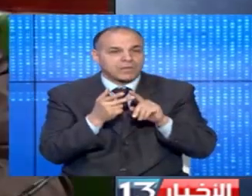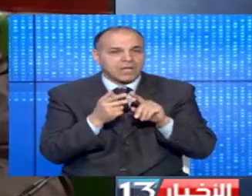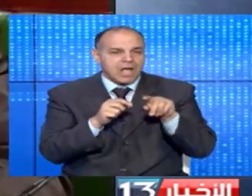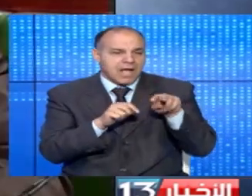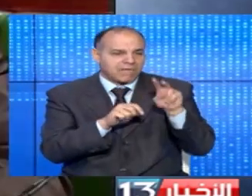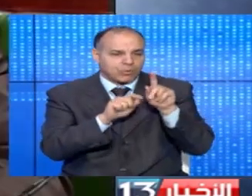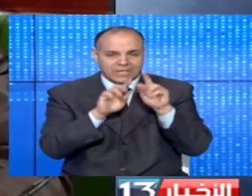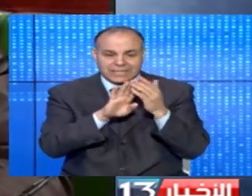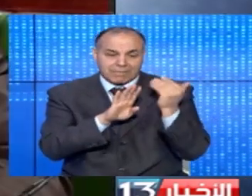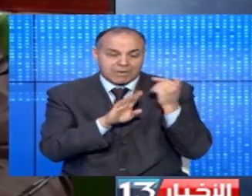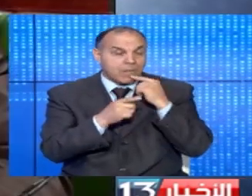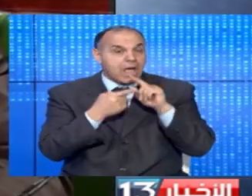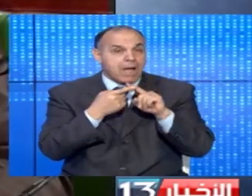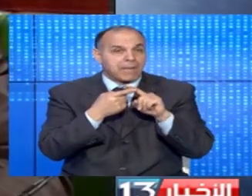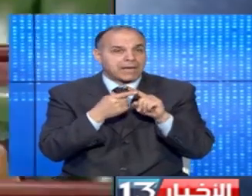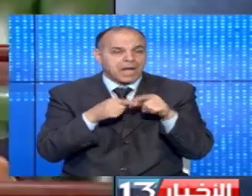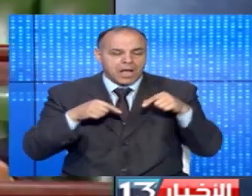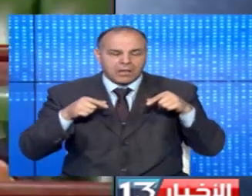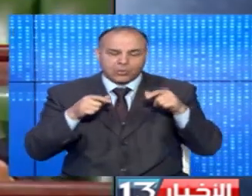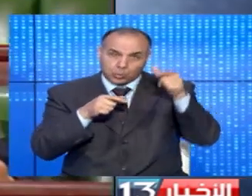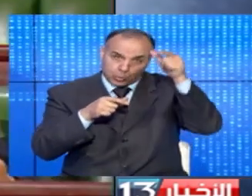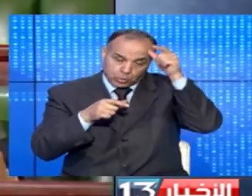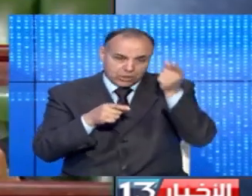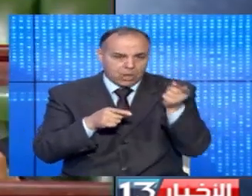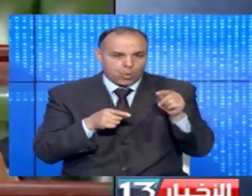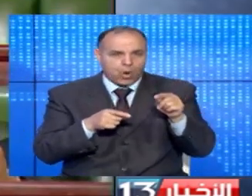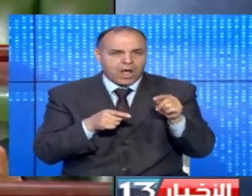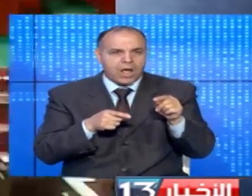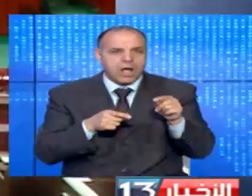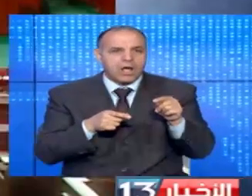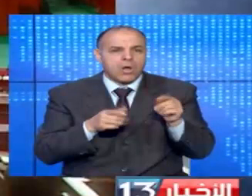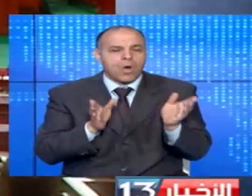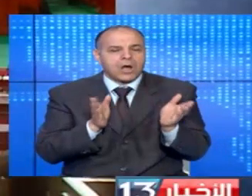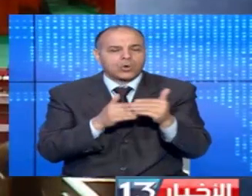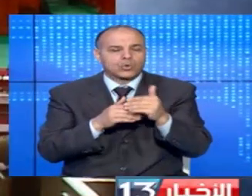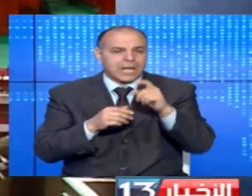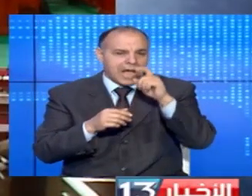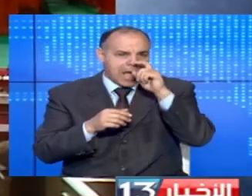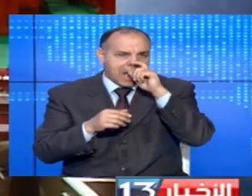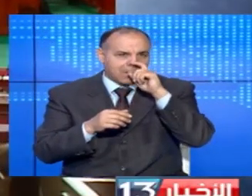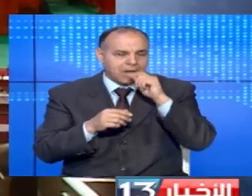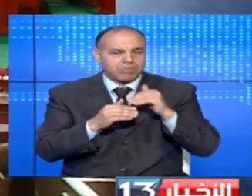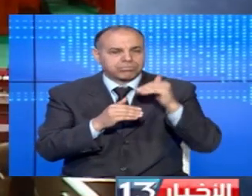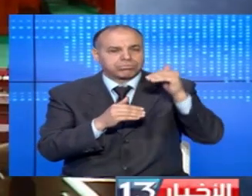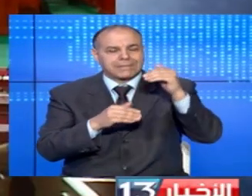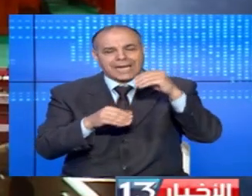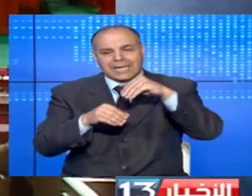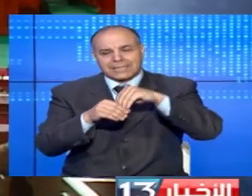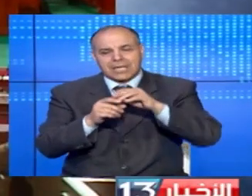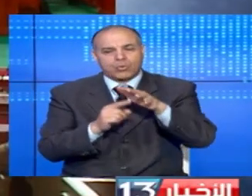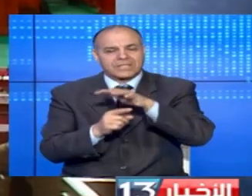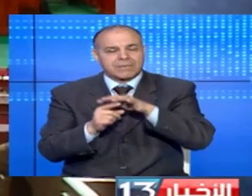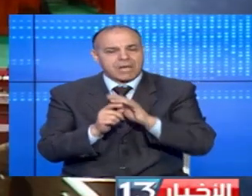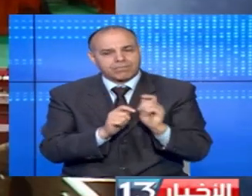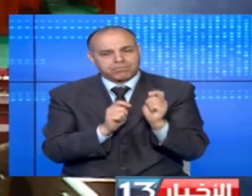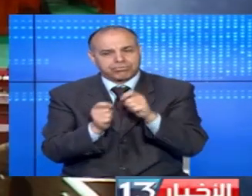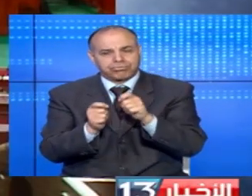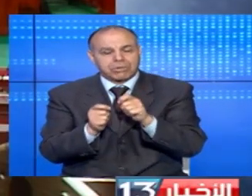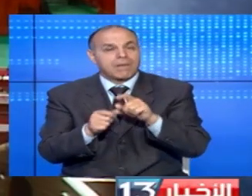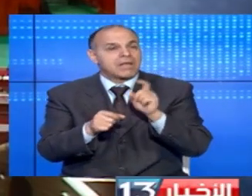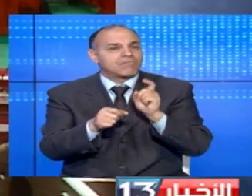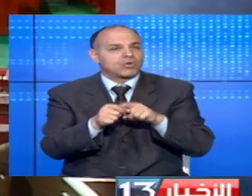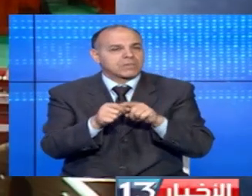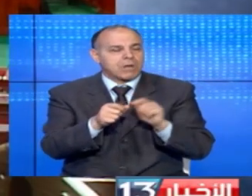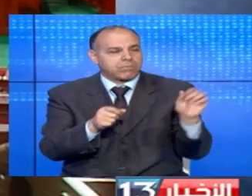عشره والفين بين حكومه الجمهوريه التونسيه والصندوق العربي للانماء الاقتصادي والاجتماعي للمساهمه